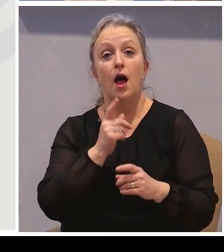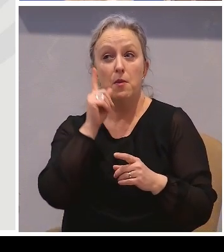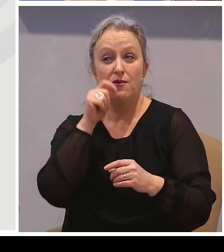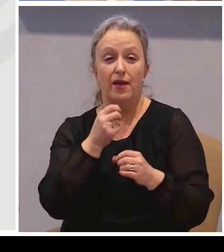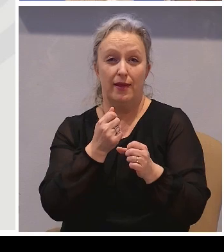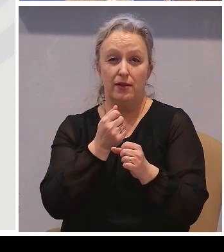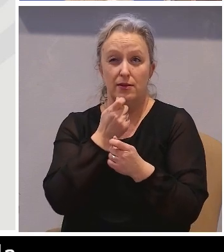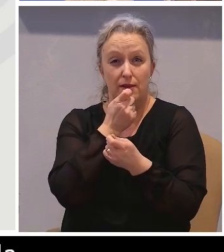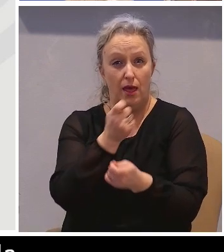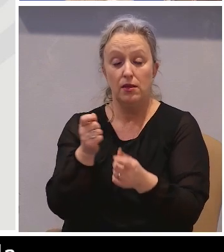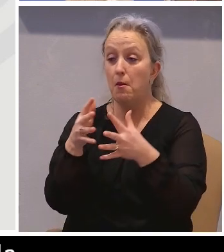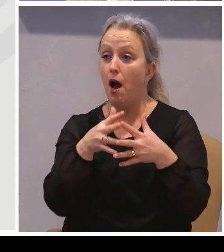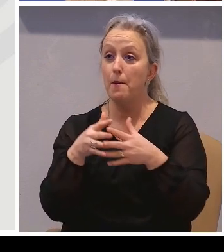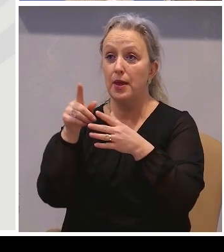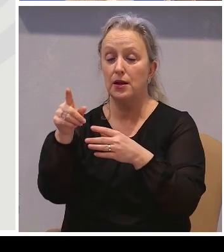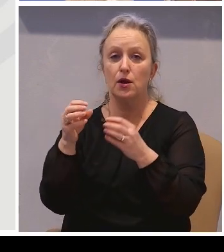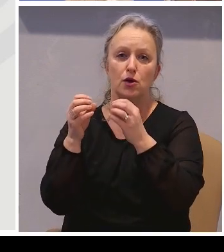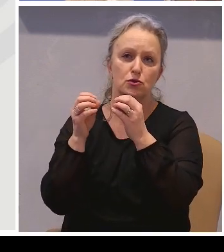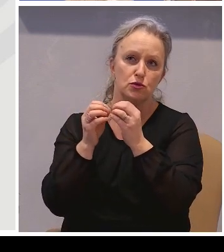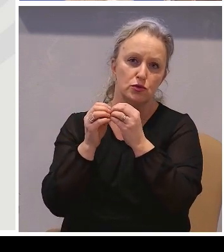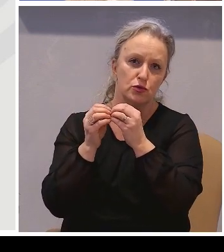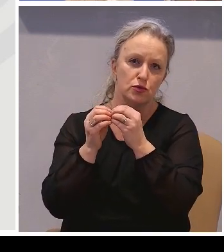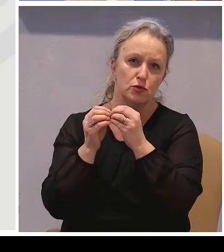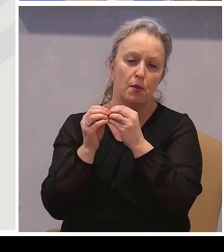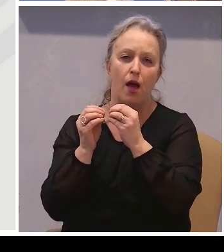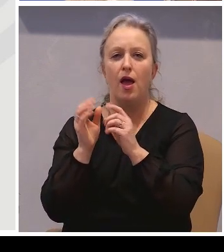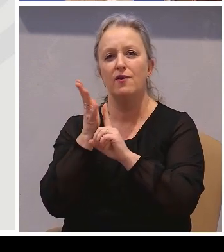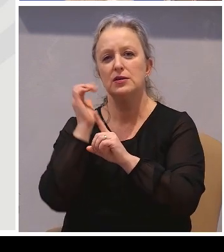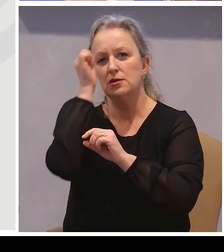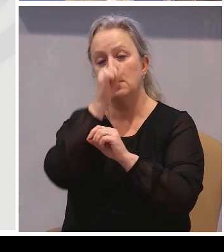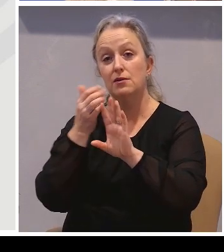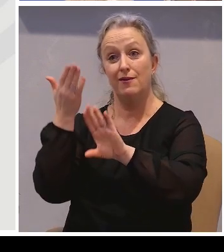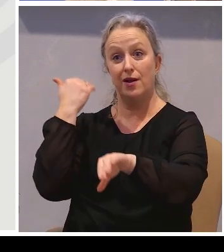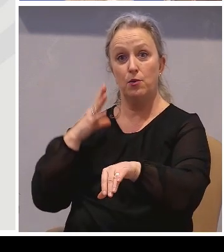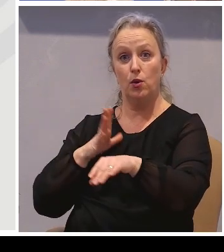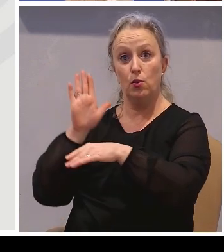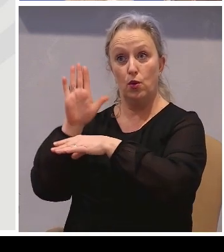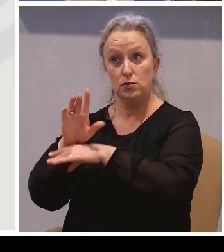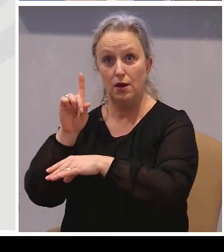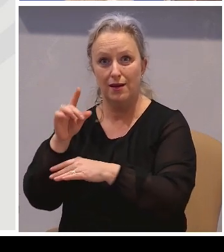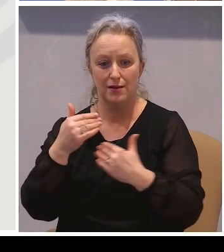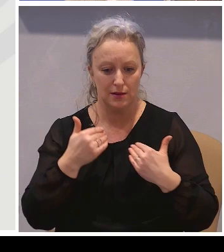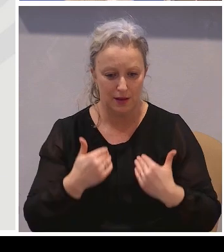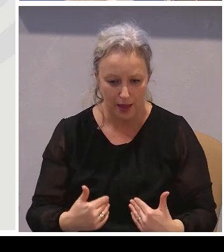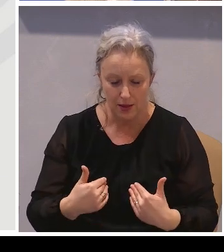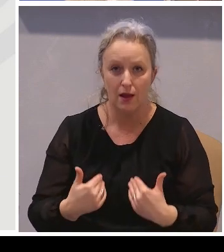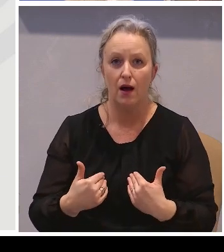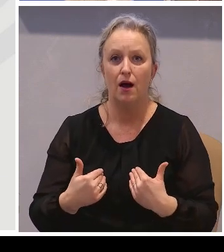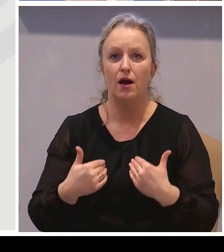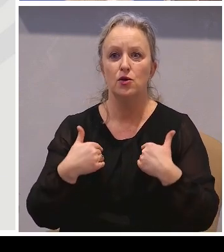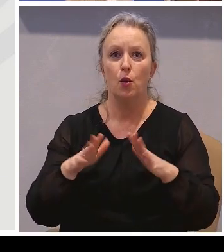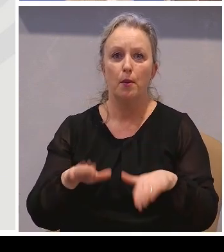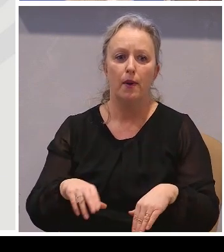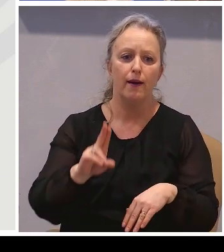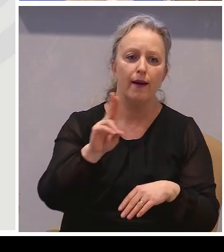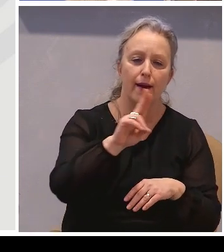isegi kui Ameerika Ühendriikides 10-15 aastat varem Here oli you see can see kohustus, that siis tänaseks on need suurusjärgud, kellel uuritakse, kui palju